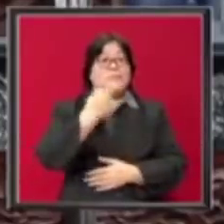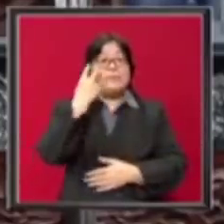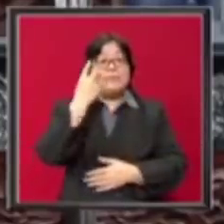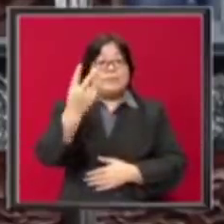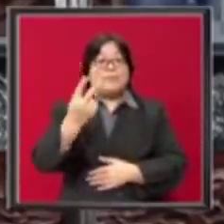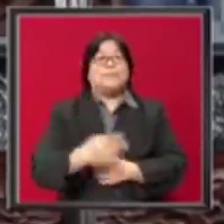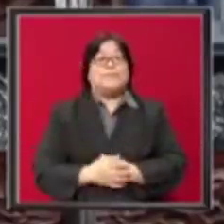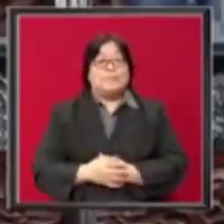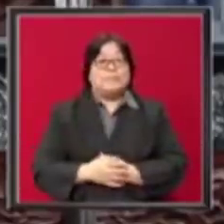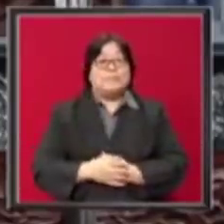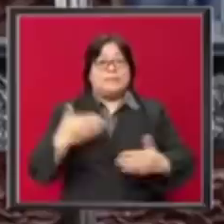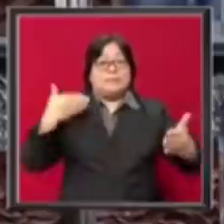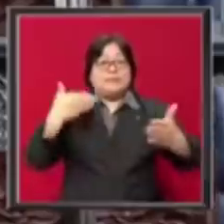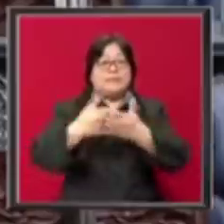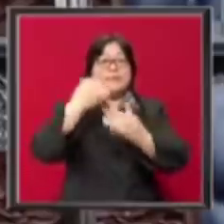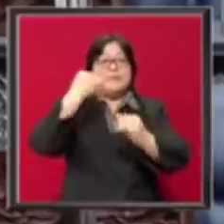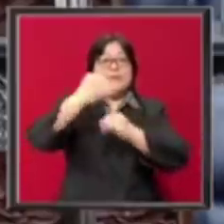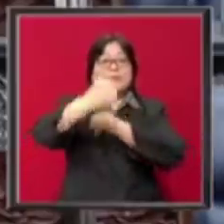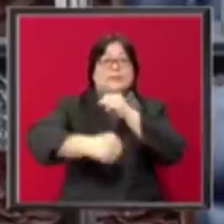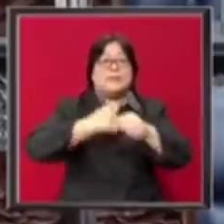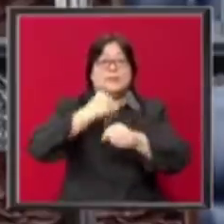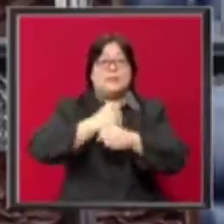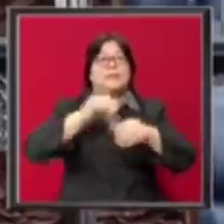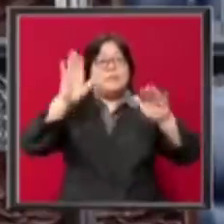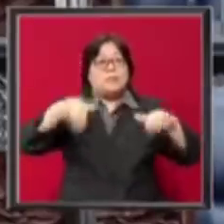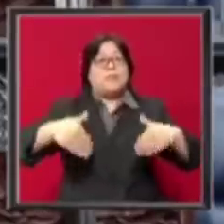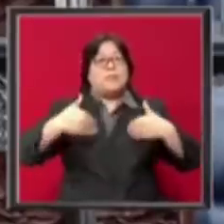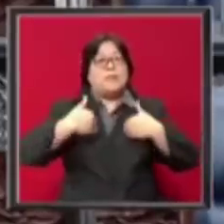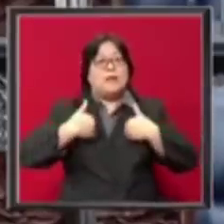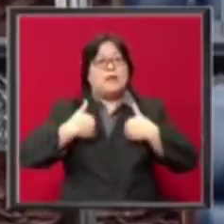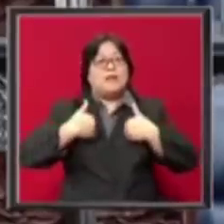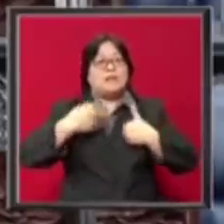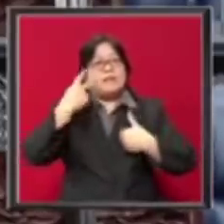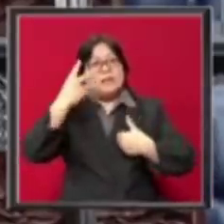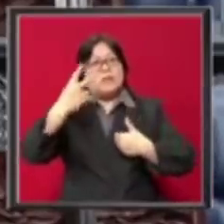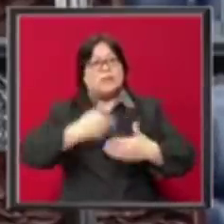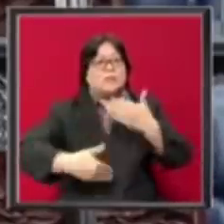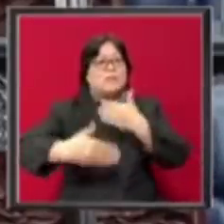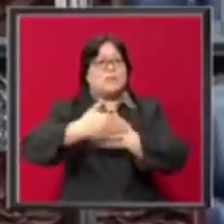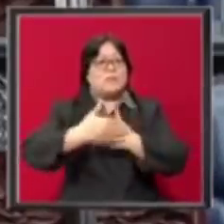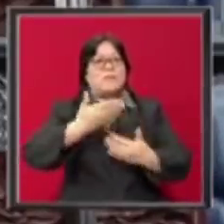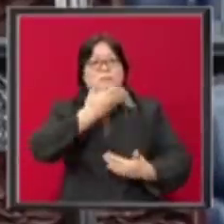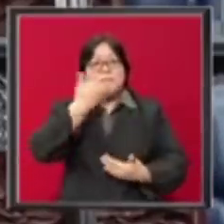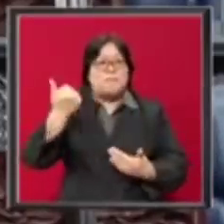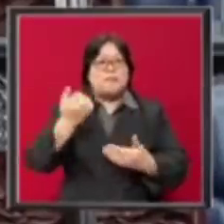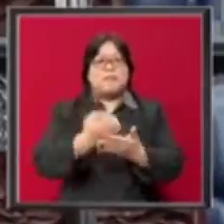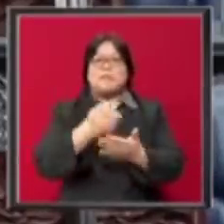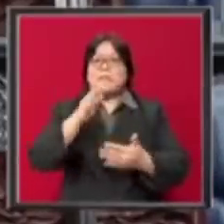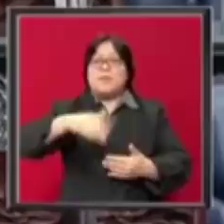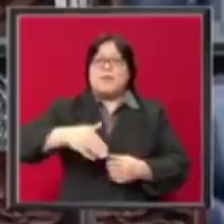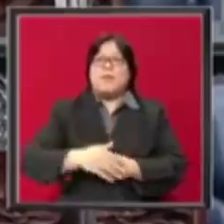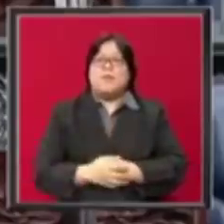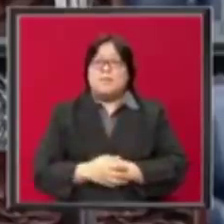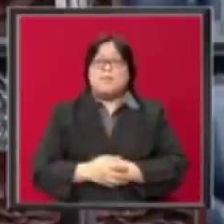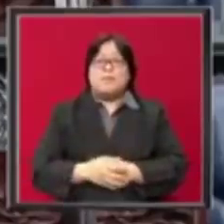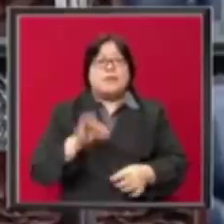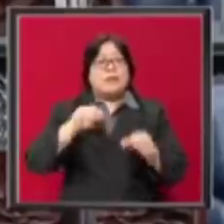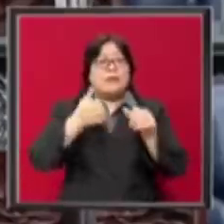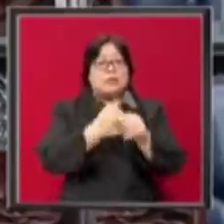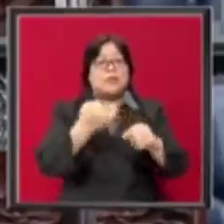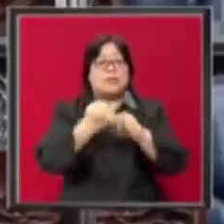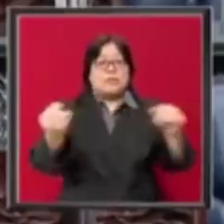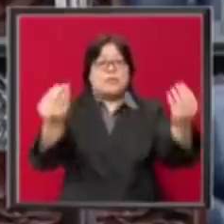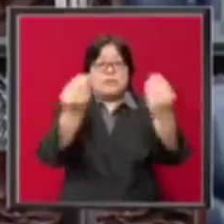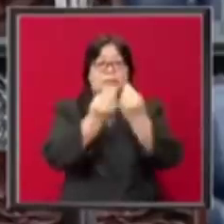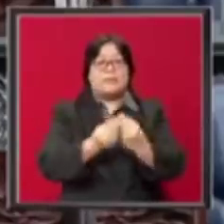lihat sehingga akhir tahun belum ada kesan pemulihan yang sebenarnya. Berdasarkan Jabatan